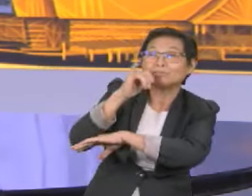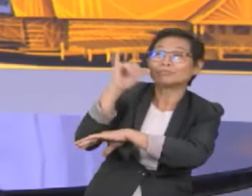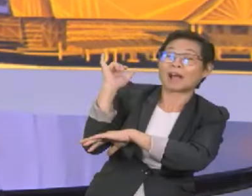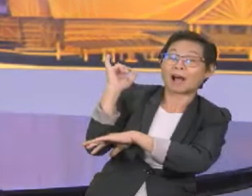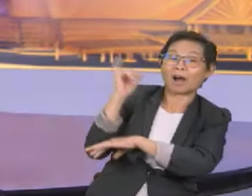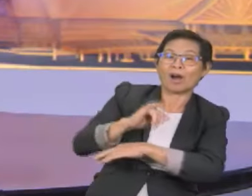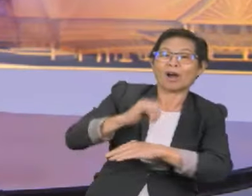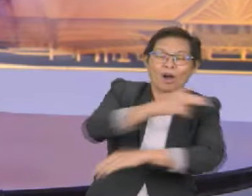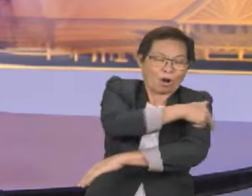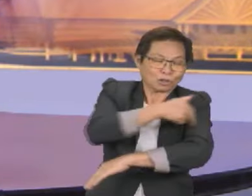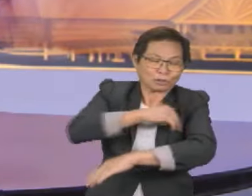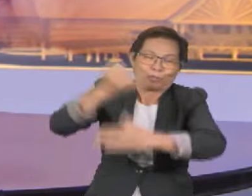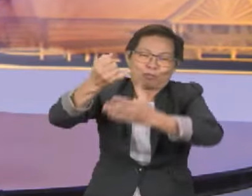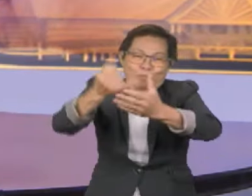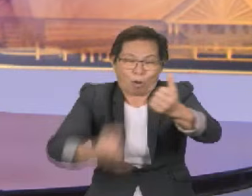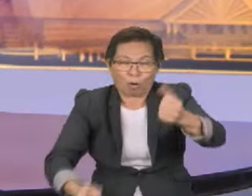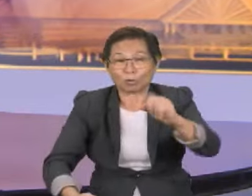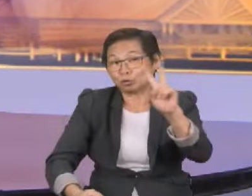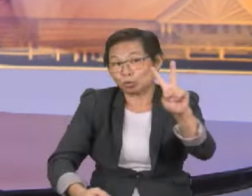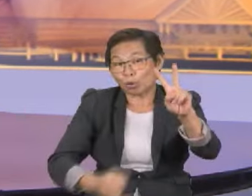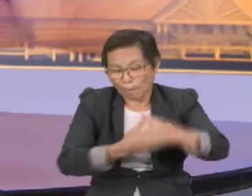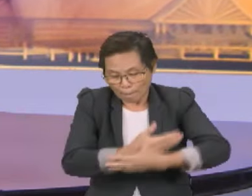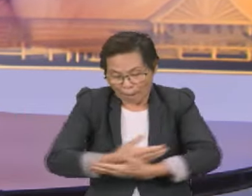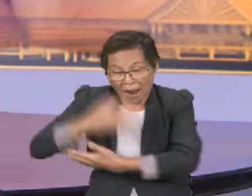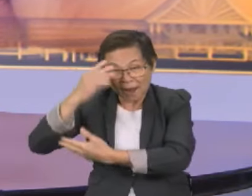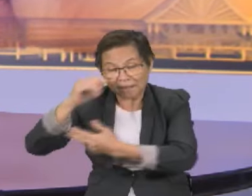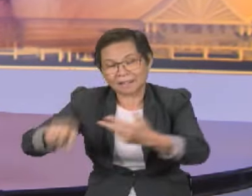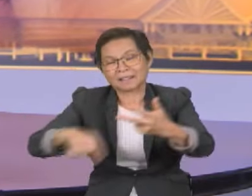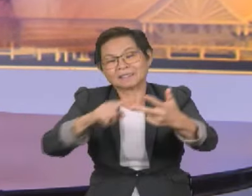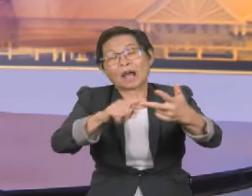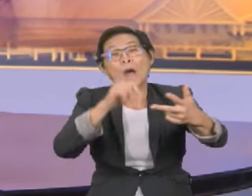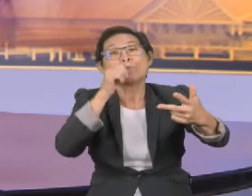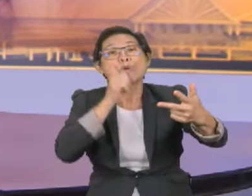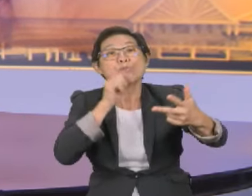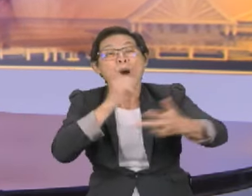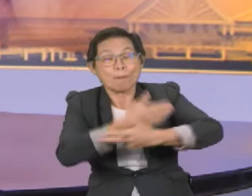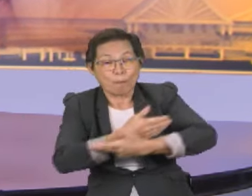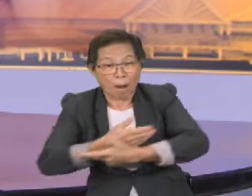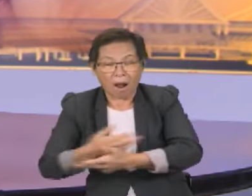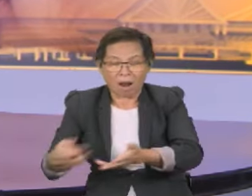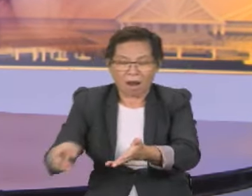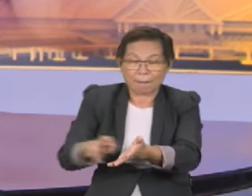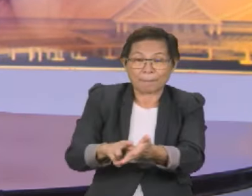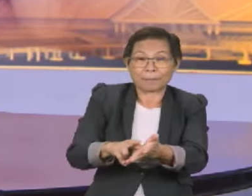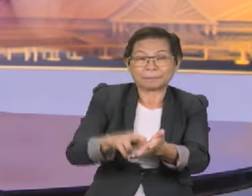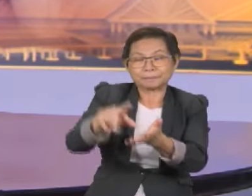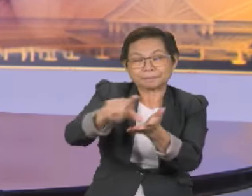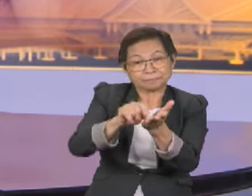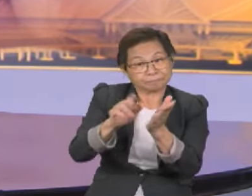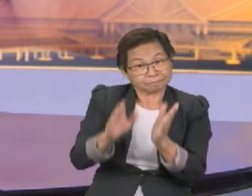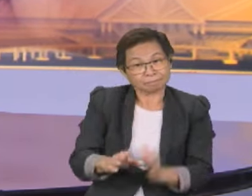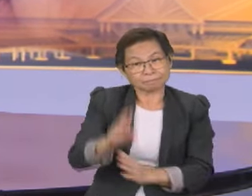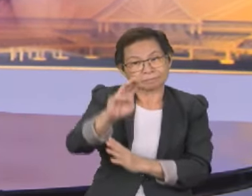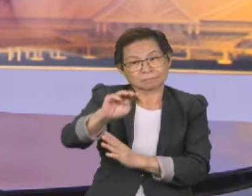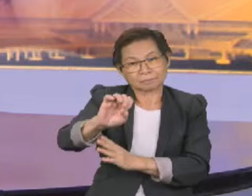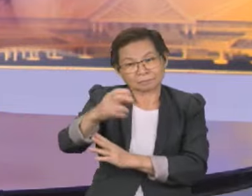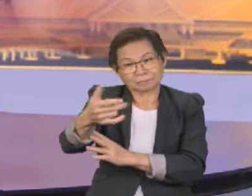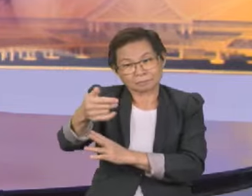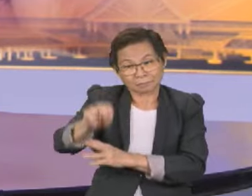hospital itu menyambut kelahiran dua bayi lelaki dan seorang bayi perempuan. Laporannya bersama wartawan Mohan